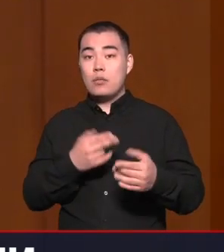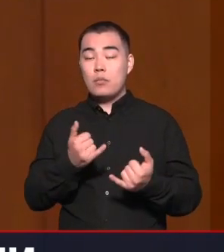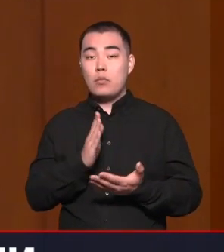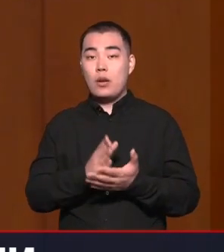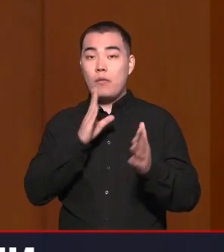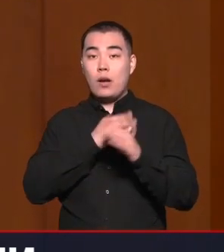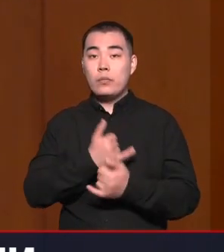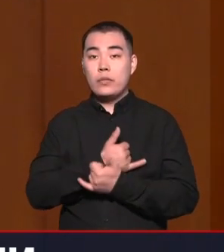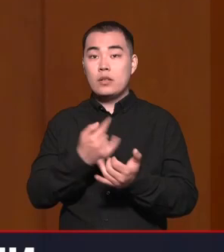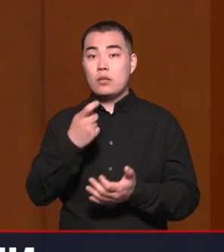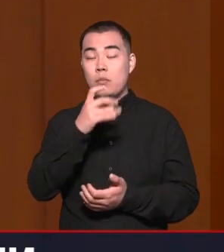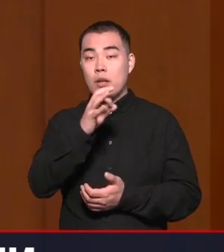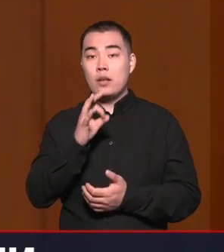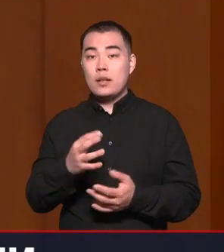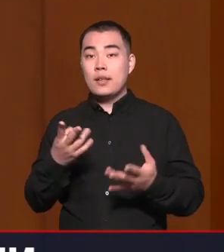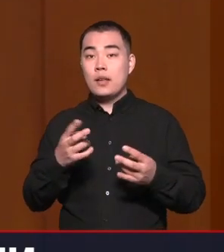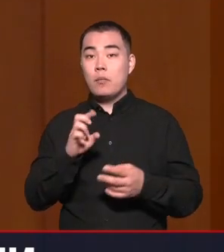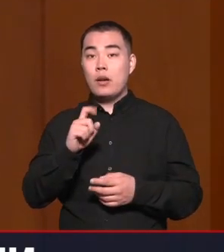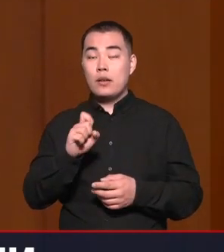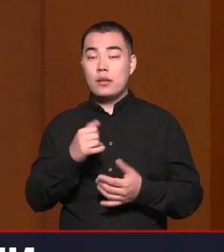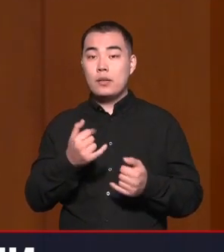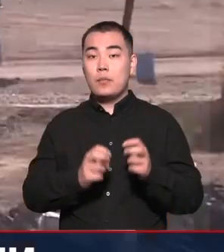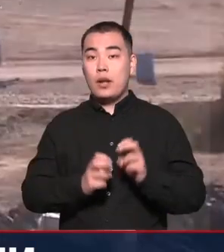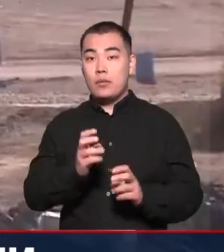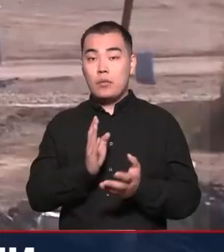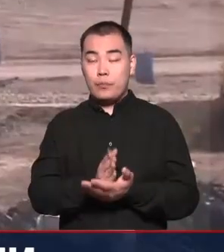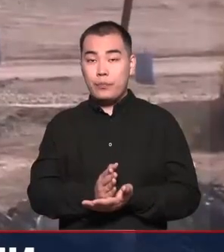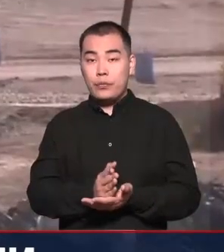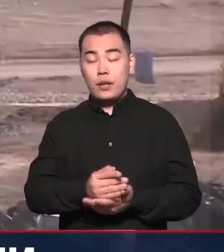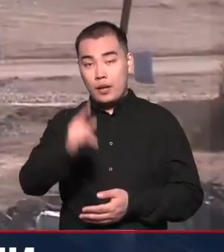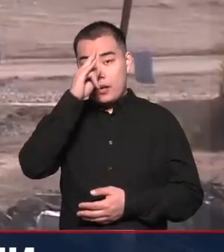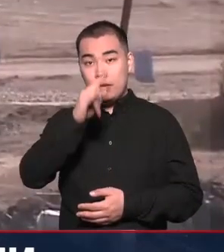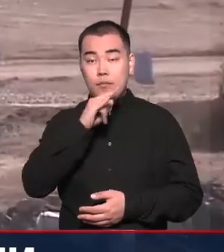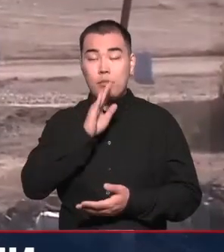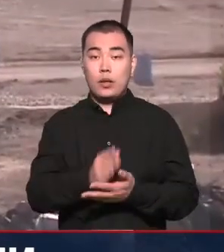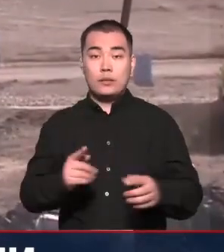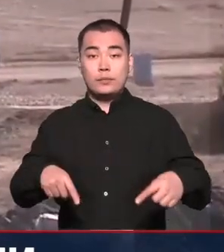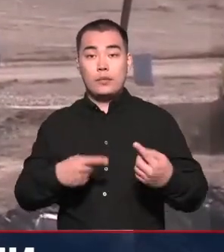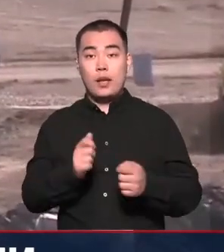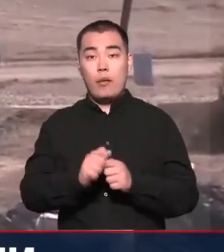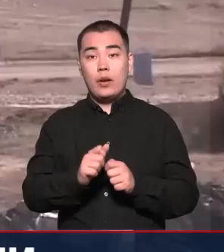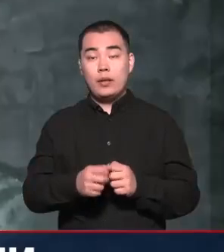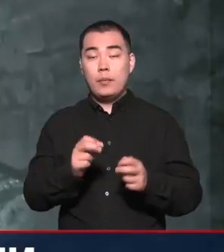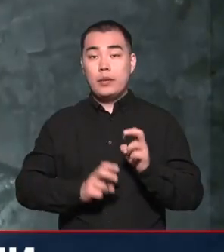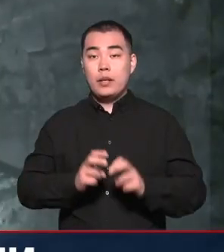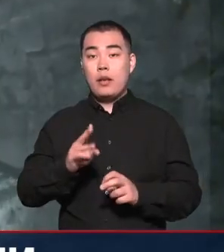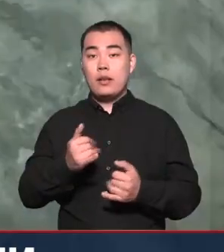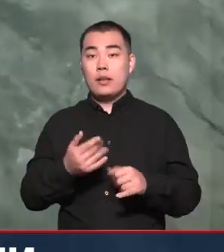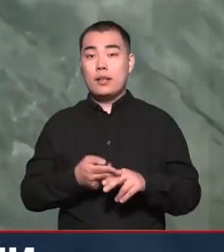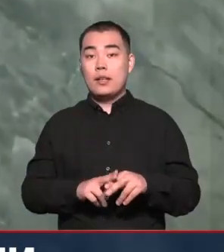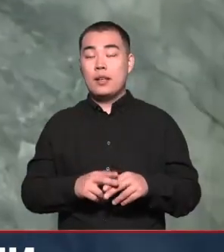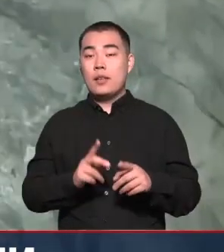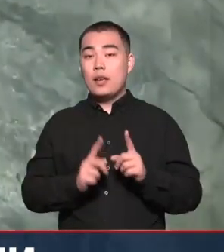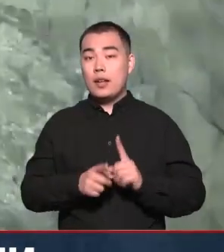позволит обеспечить 100% сырьевую базу для сталелитейных производств. Также Казахстан намерен нарастить инвестиции в производство редких и